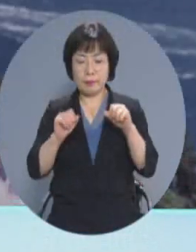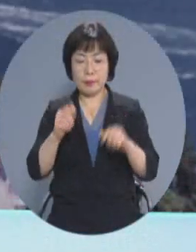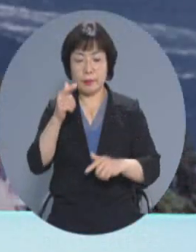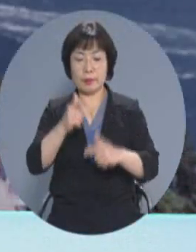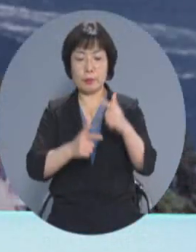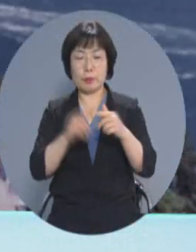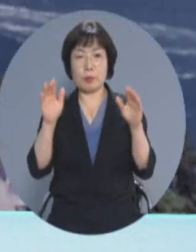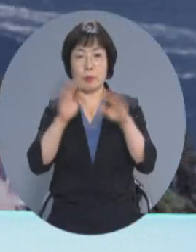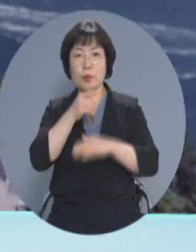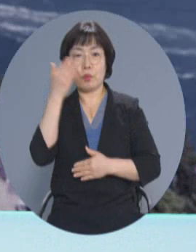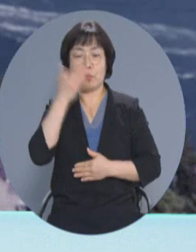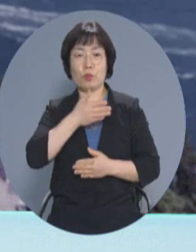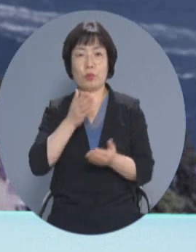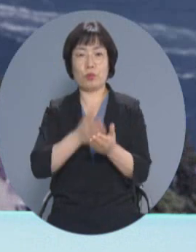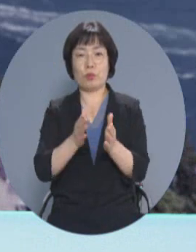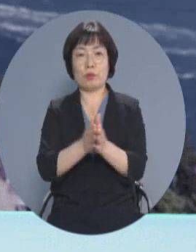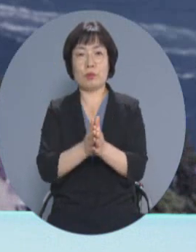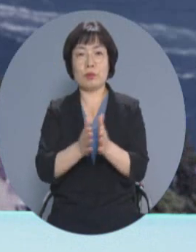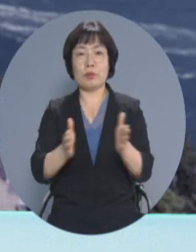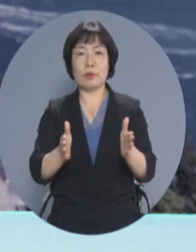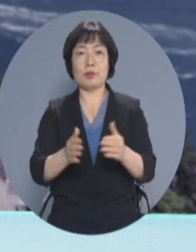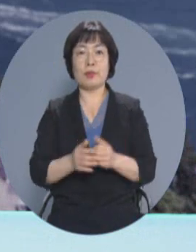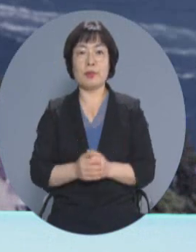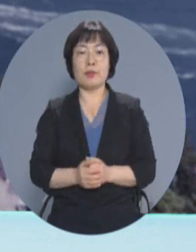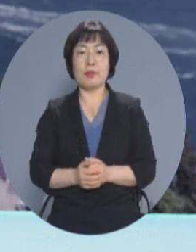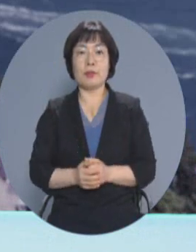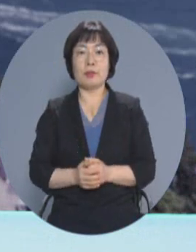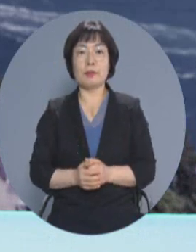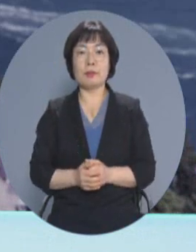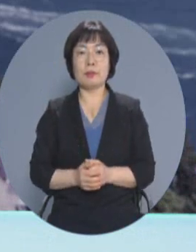안녕하십니까. 이어서 여수 MBC 뉴스데스크입니다.